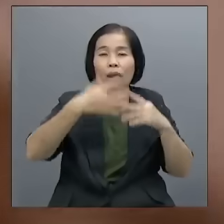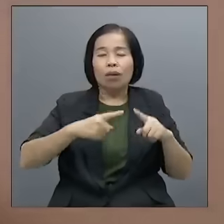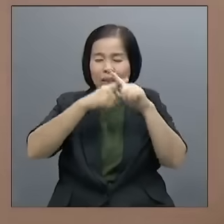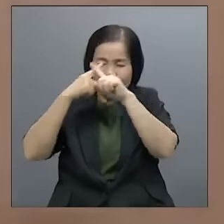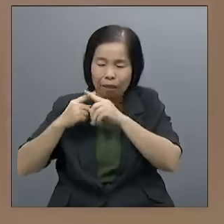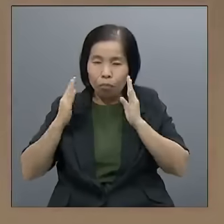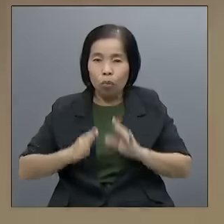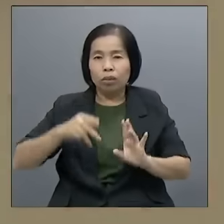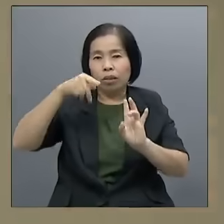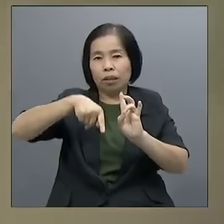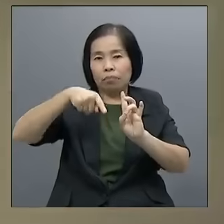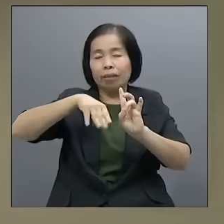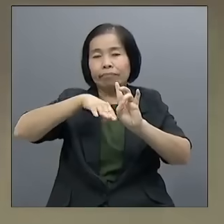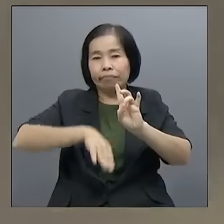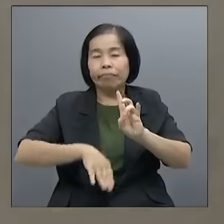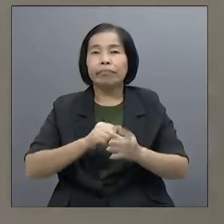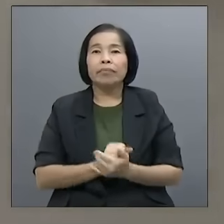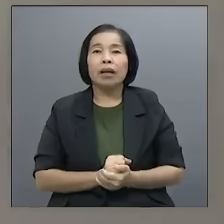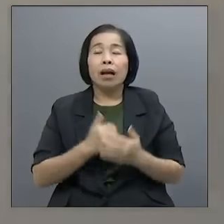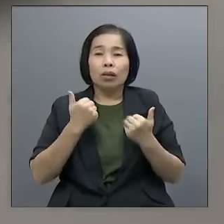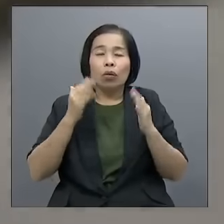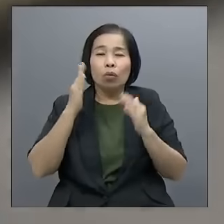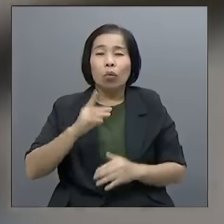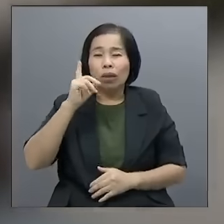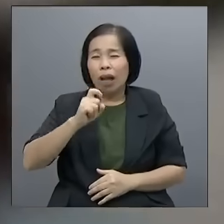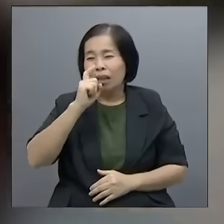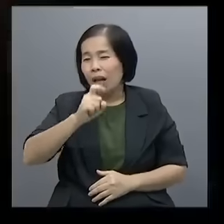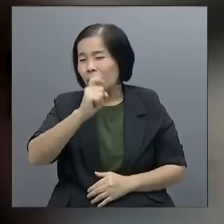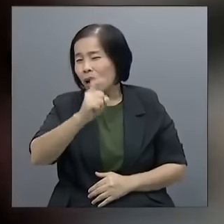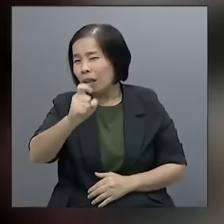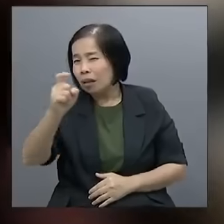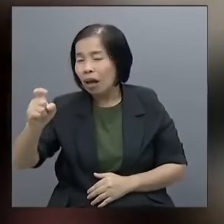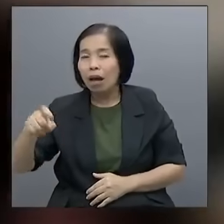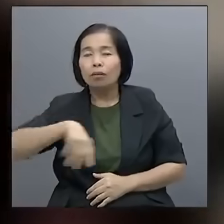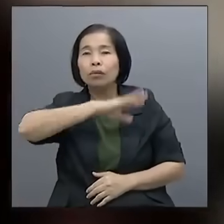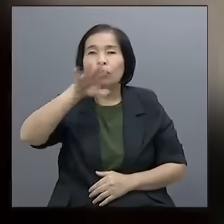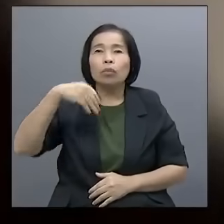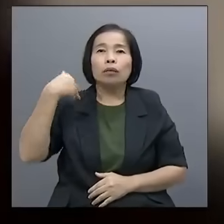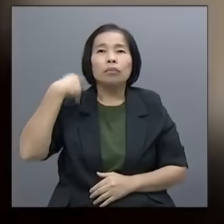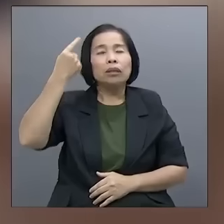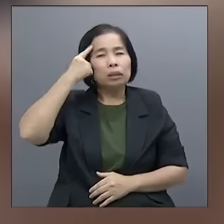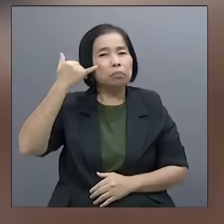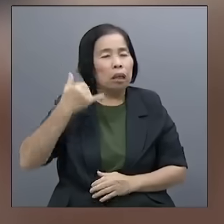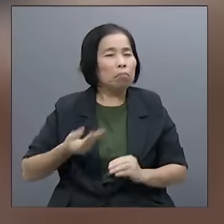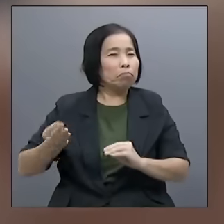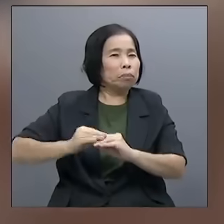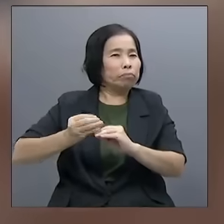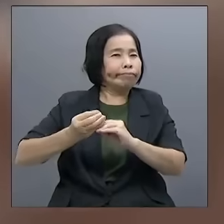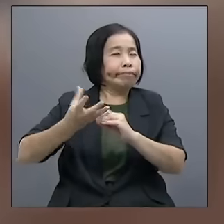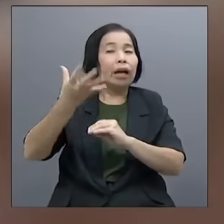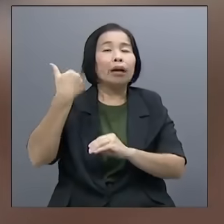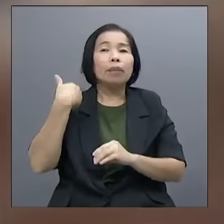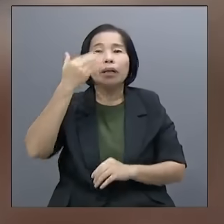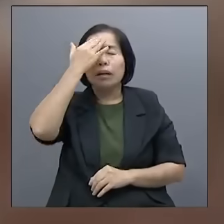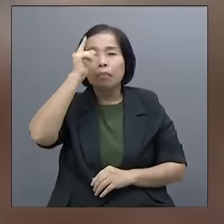า 7,000 คนค่ะขณะที่ยอดผู้เสียชีวิตทั้งในเมืองนี้และเมืองอื่นๆน่าจะยังคงเพิ่มสูงขึ้นเรื่อยๆหลังจาก